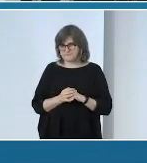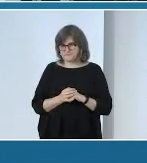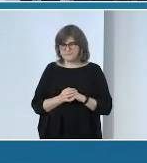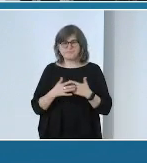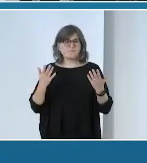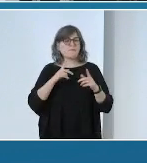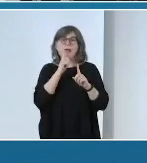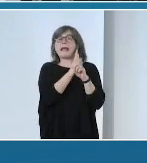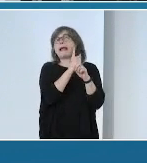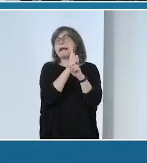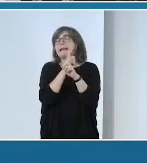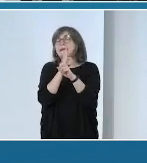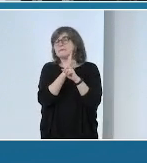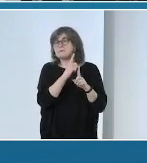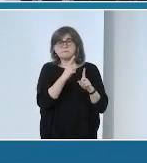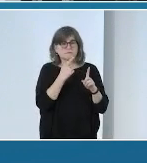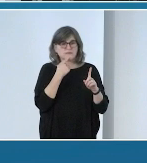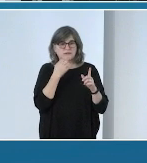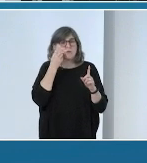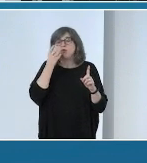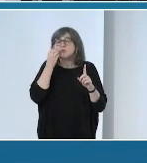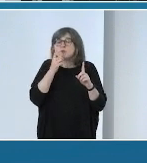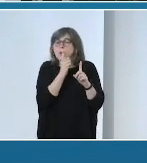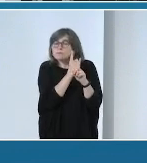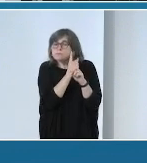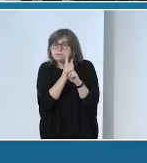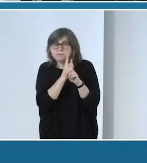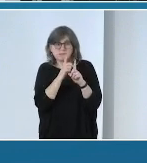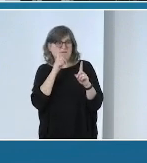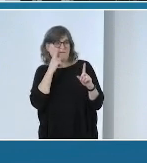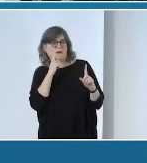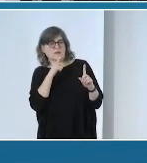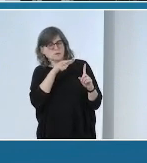clinique, dans notre clinique de tous les jours, il faut faire attention.